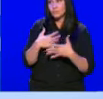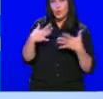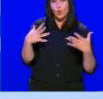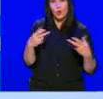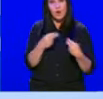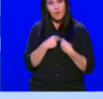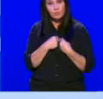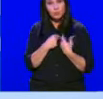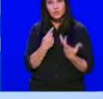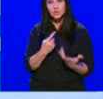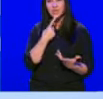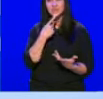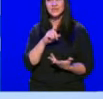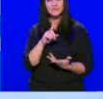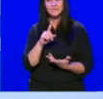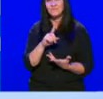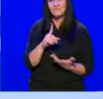за